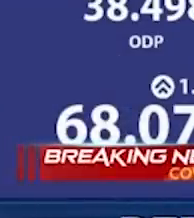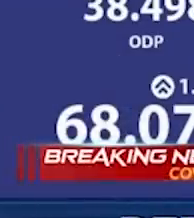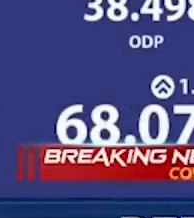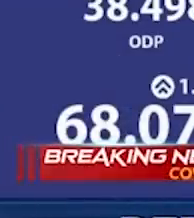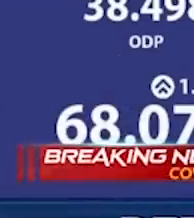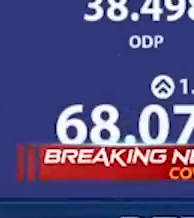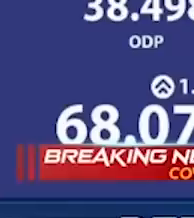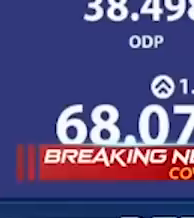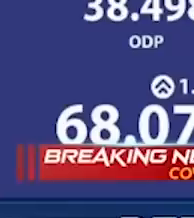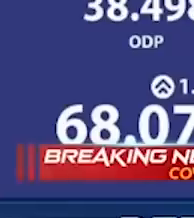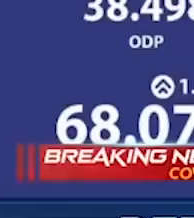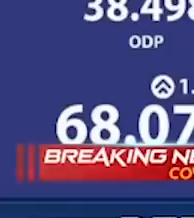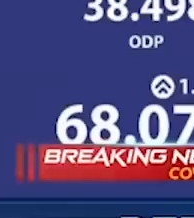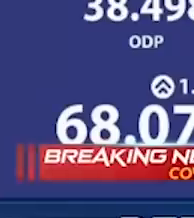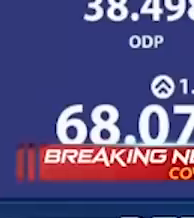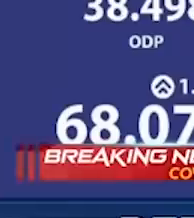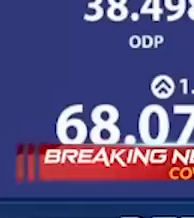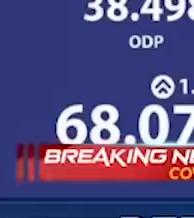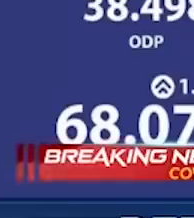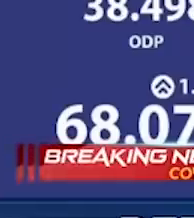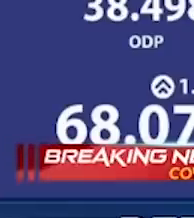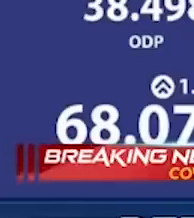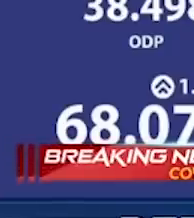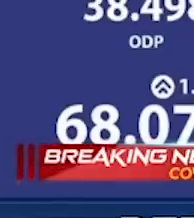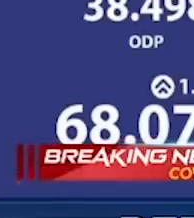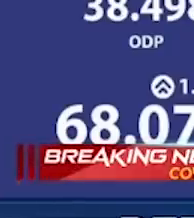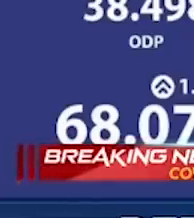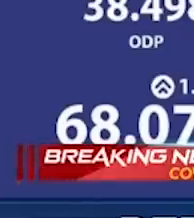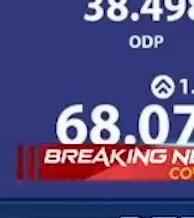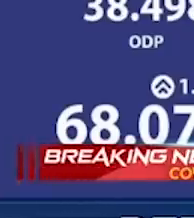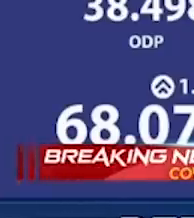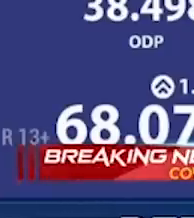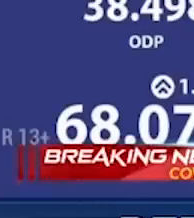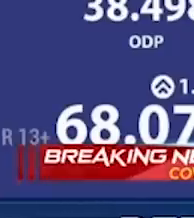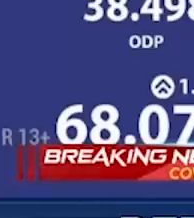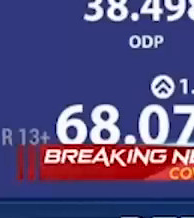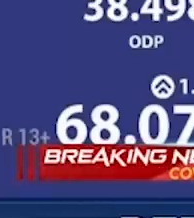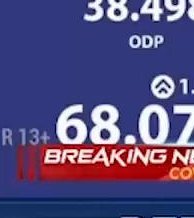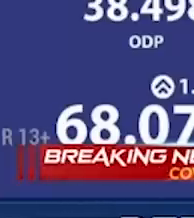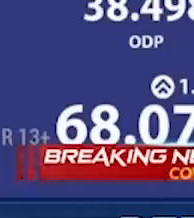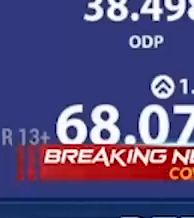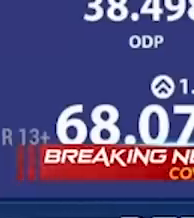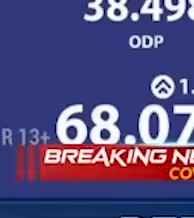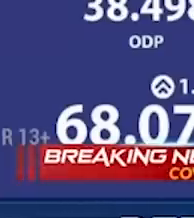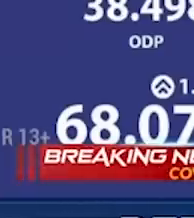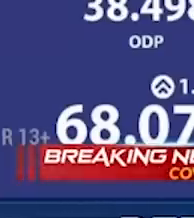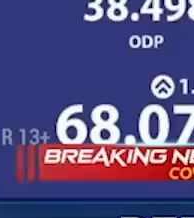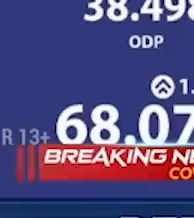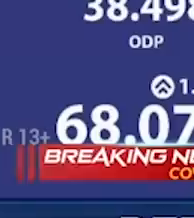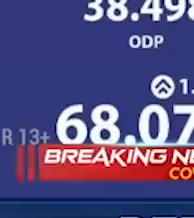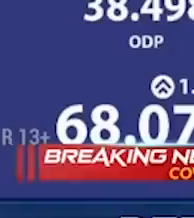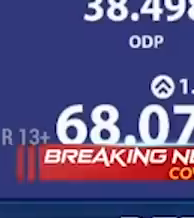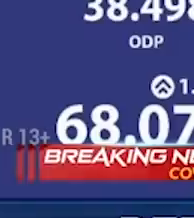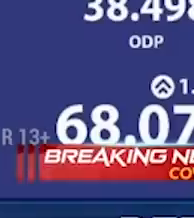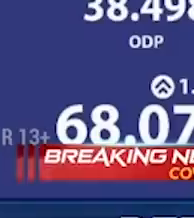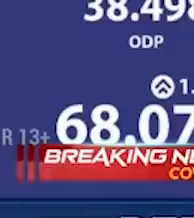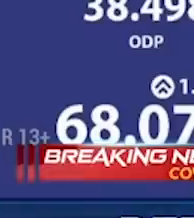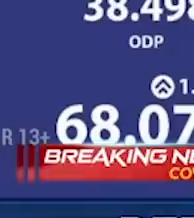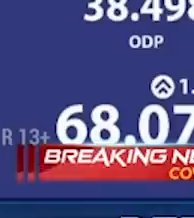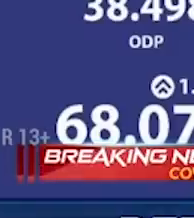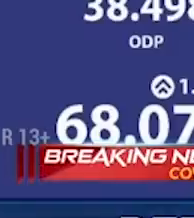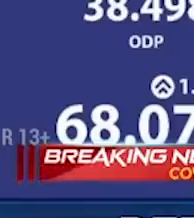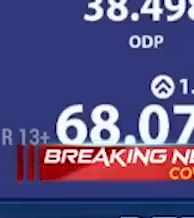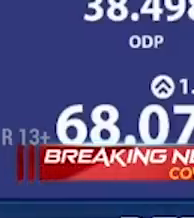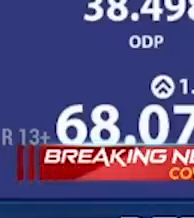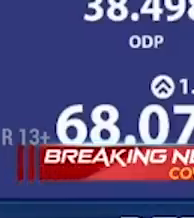166 kasus baru dan 15 sembuh Sumatera Utara 156 kasus